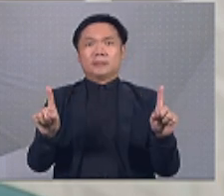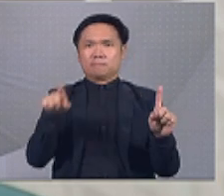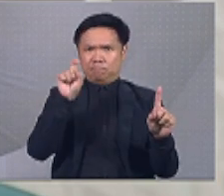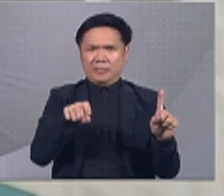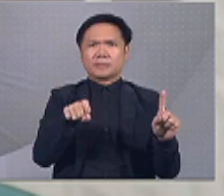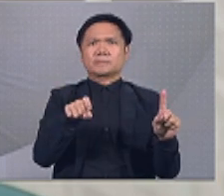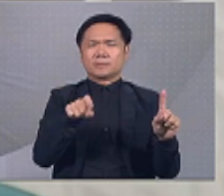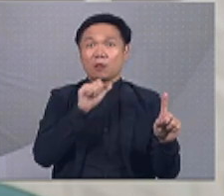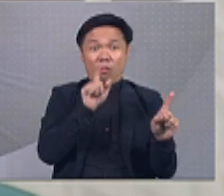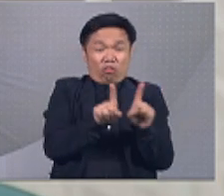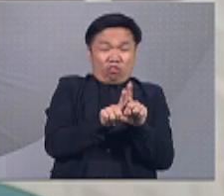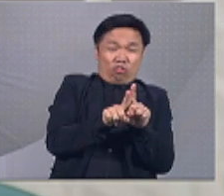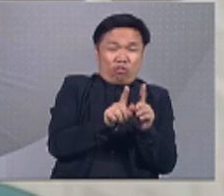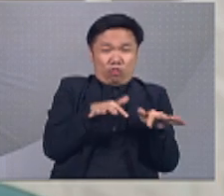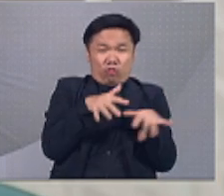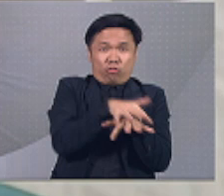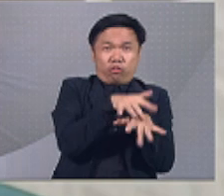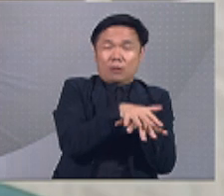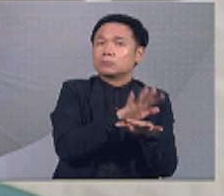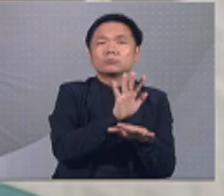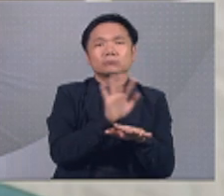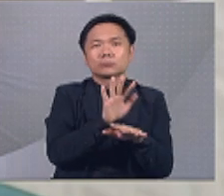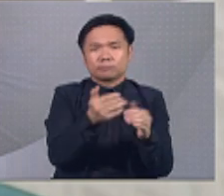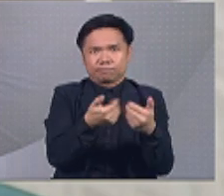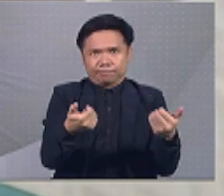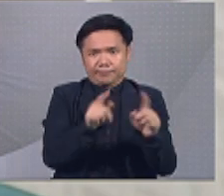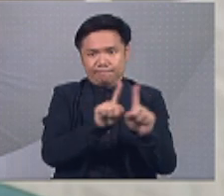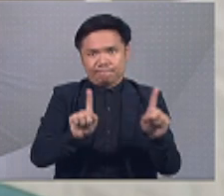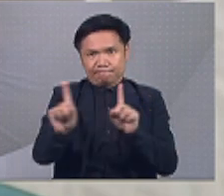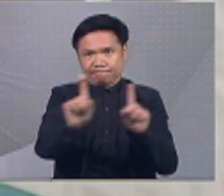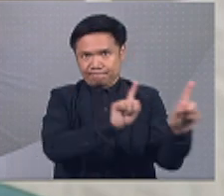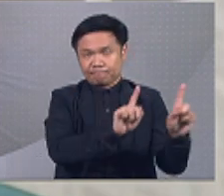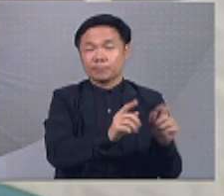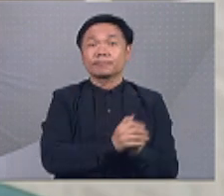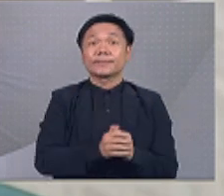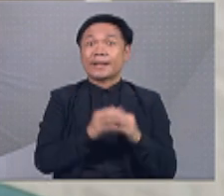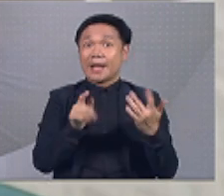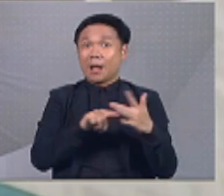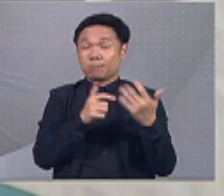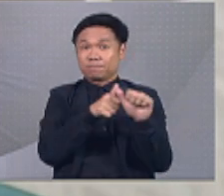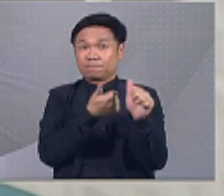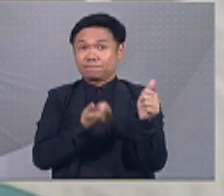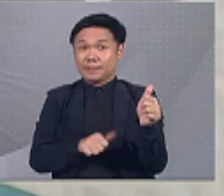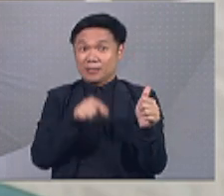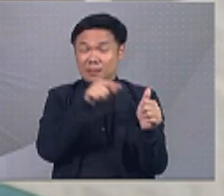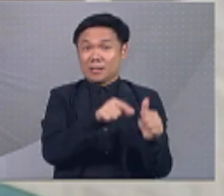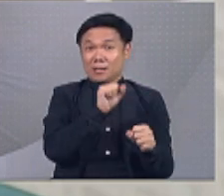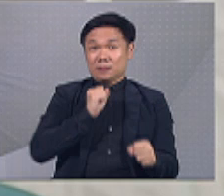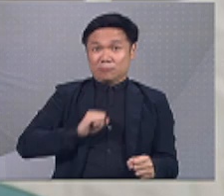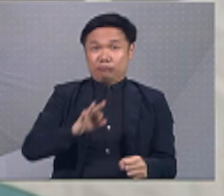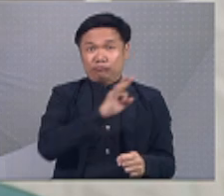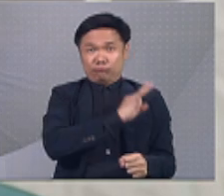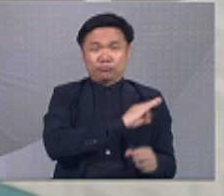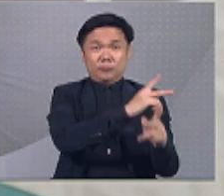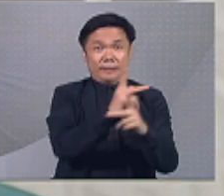diamalkan memantau demam Niken amalan pencegahan jangkitan dipraktikkan oleh pekerja di tempat kerja